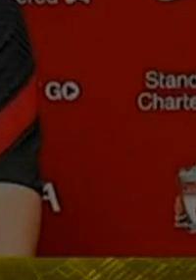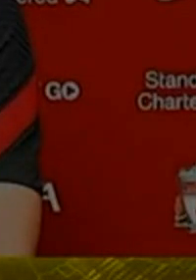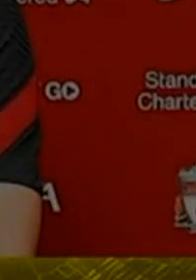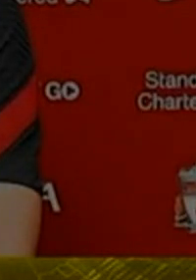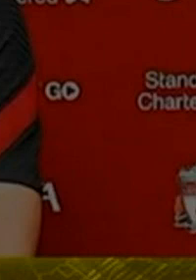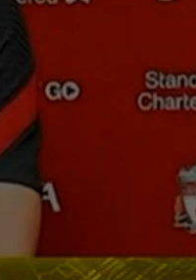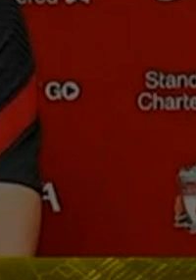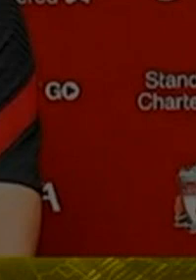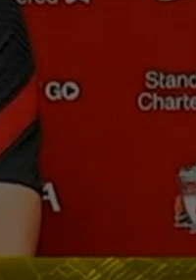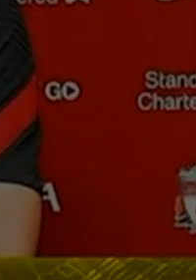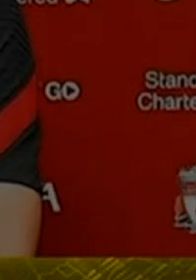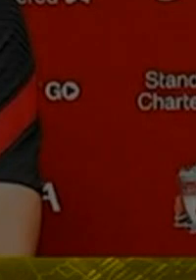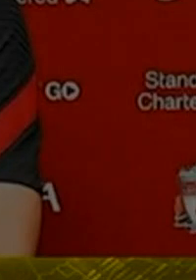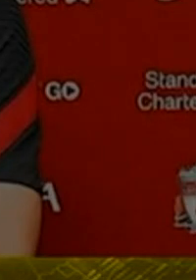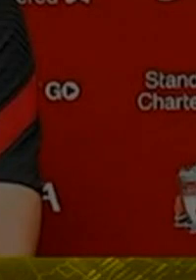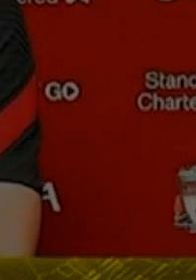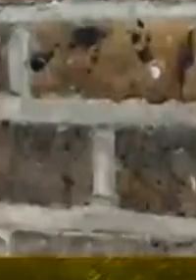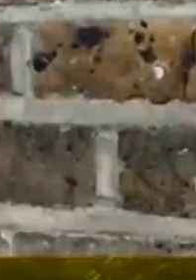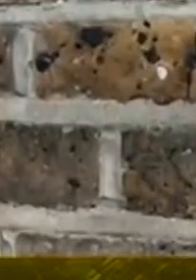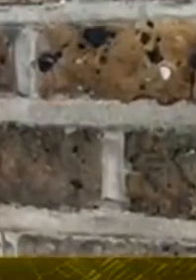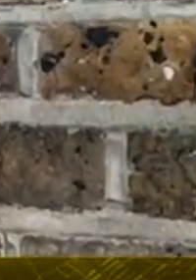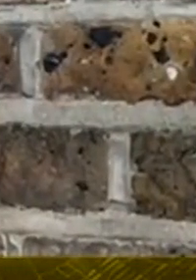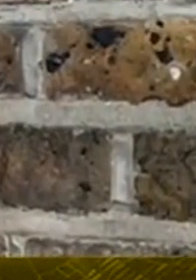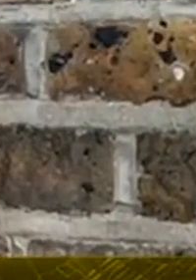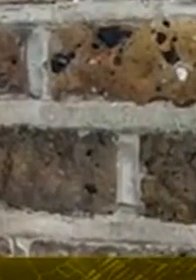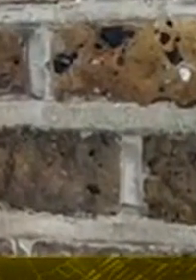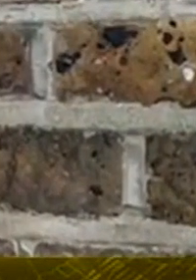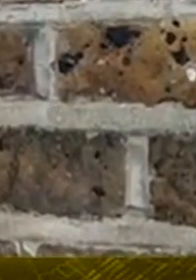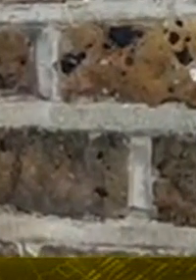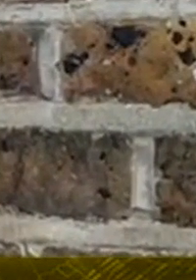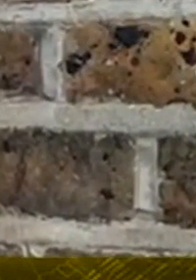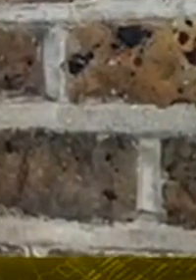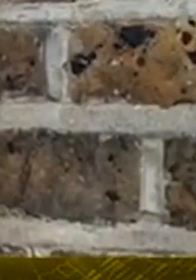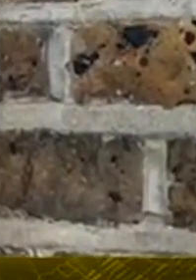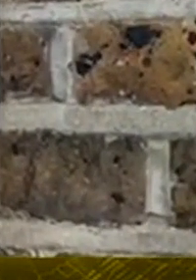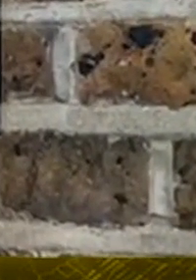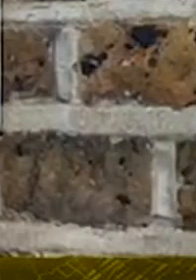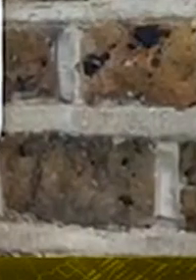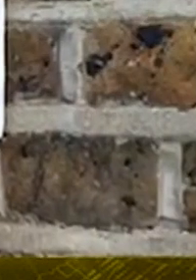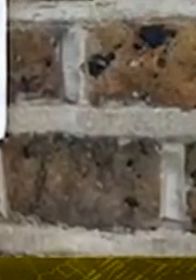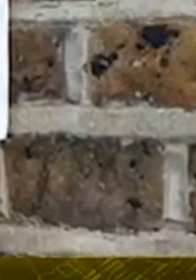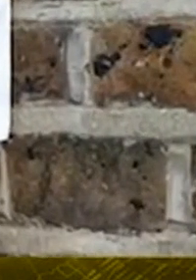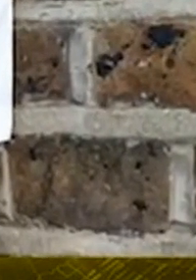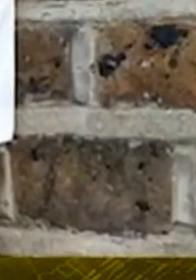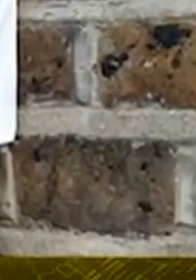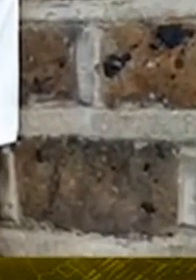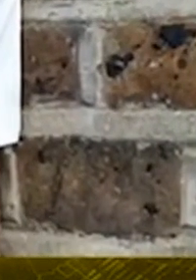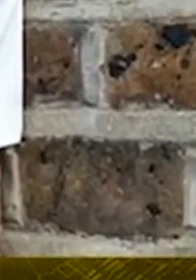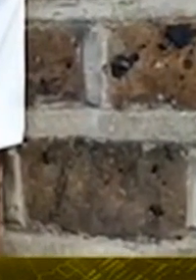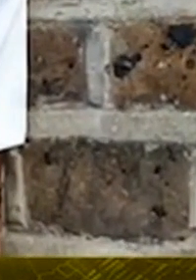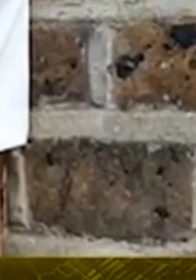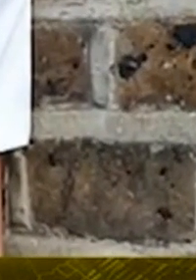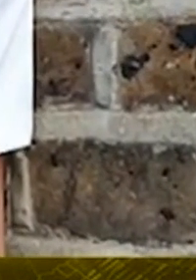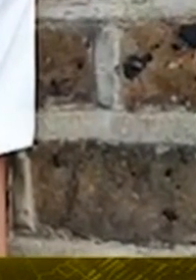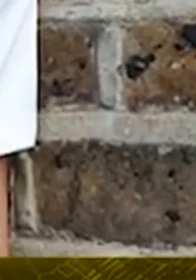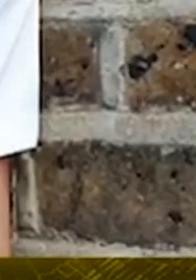جوتا ب 41 مليون بوند كاب غانتا ولسم افري ماتولا اب مسمر متقعد صوت بورتغالا ود 23 عام دياغو يتا ول